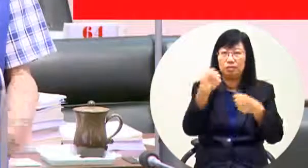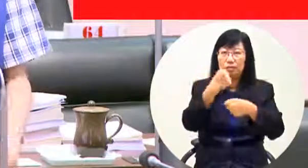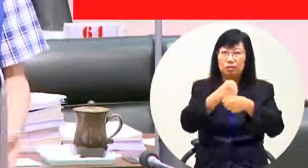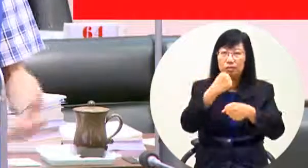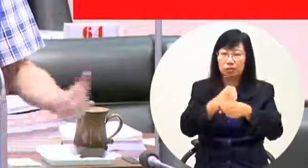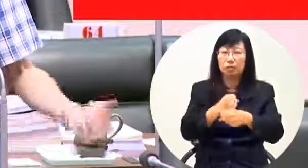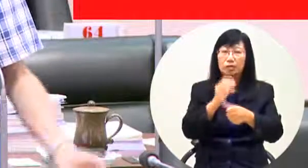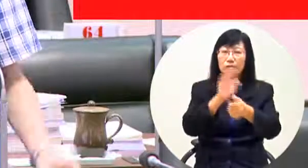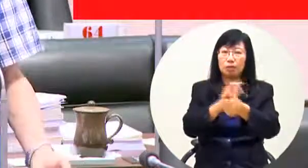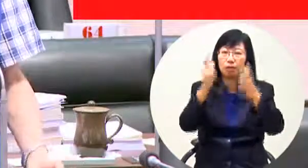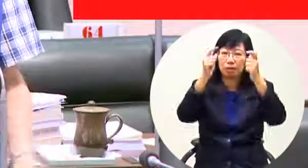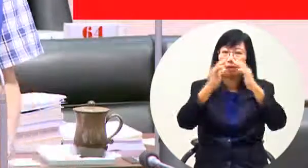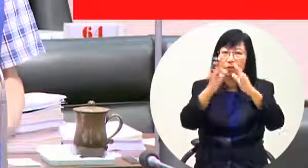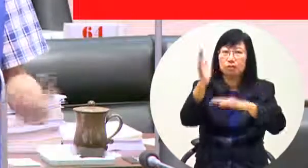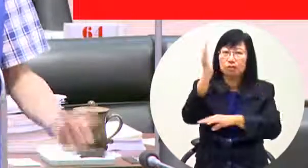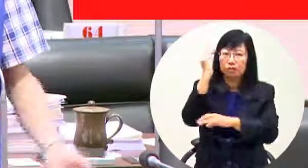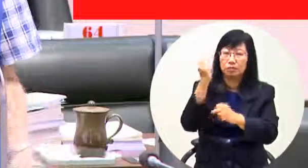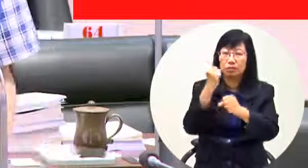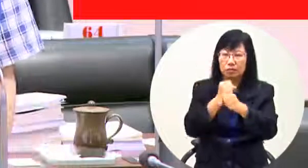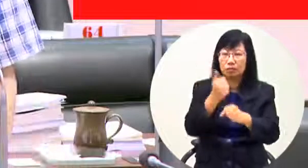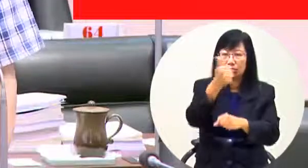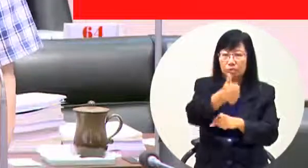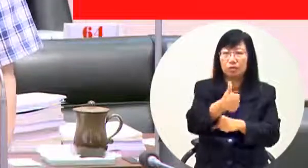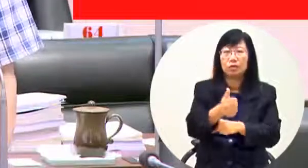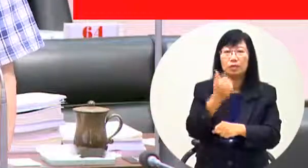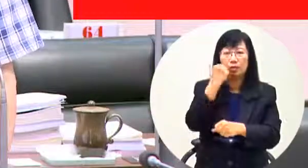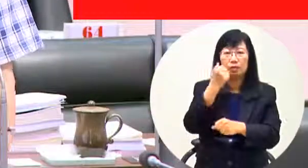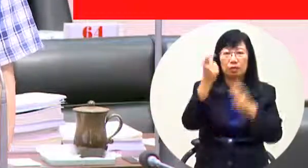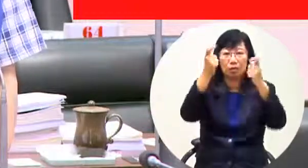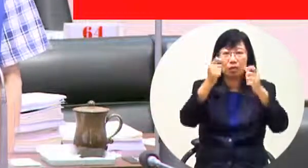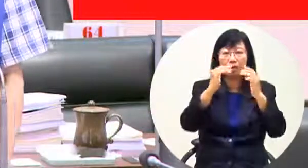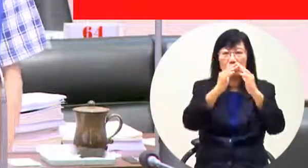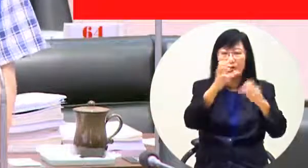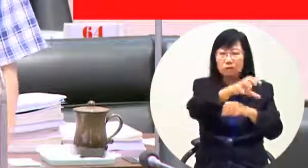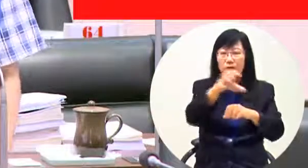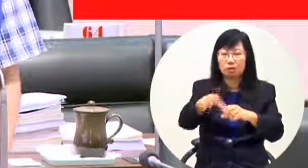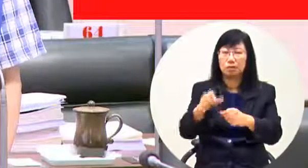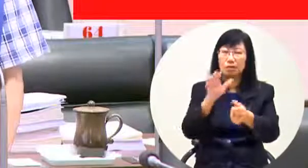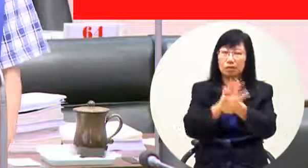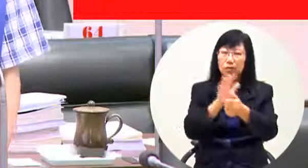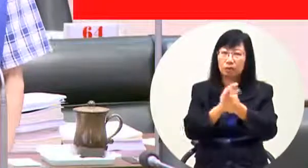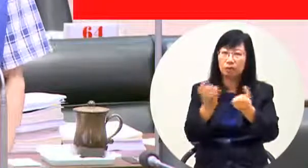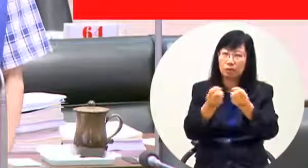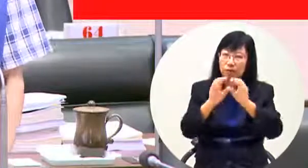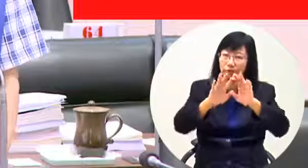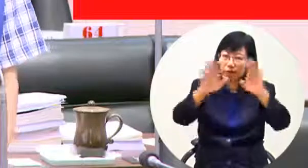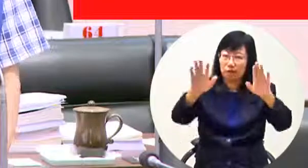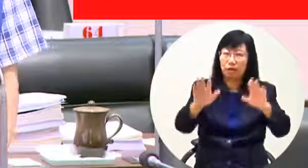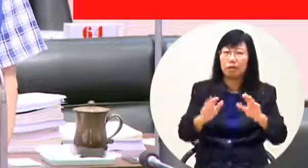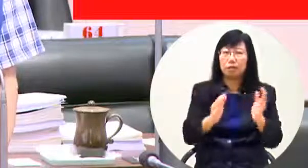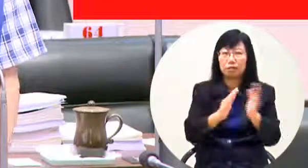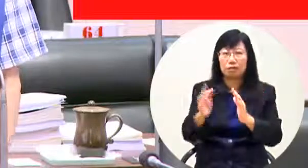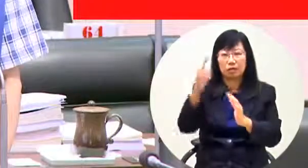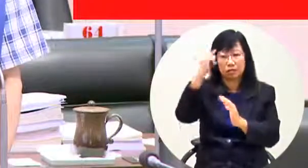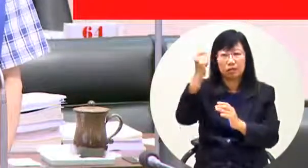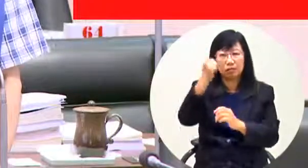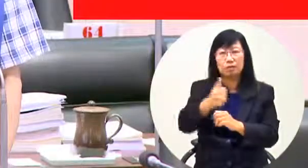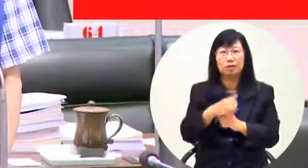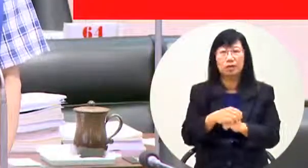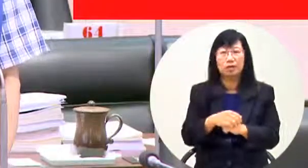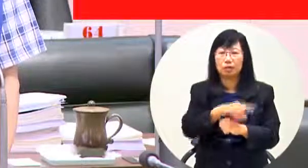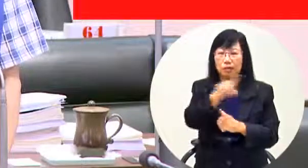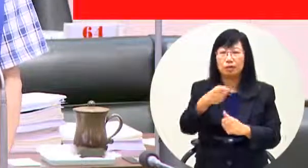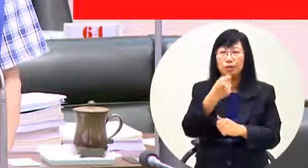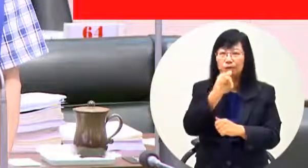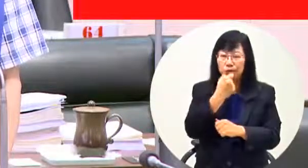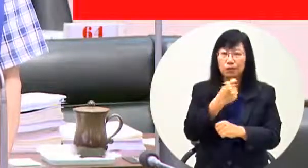雄市的各方面发展得更理想，这是我们大家共同的愿望。希望大家共同努力，哦，高雄加